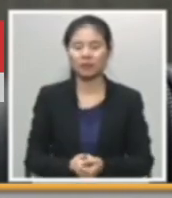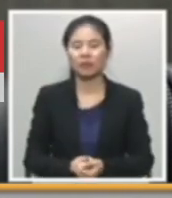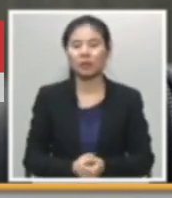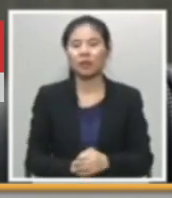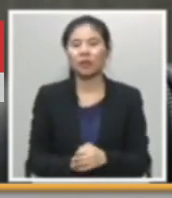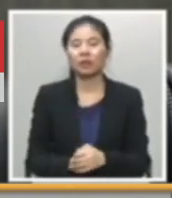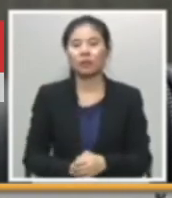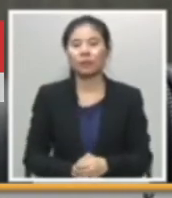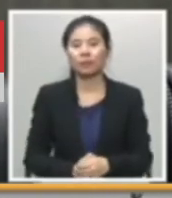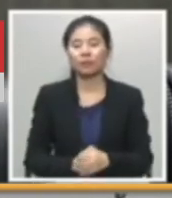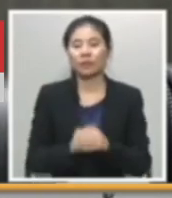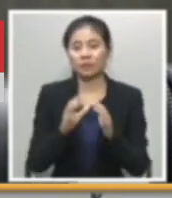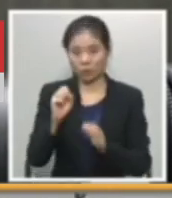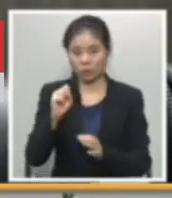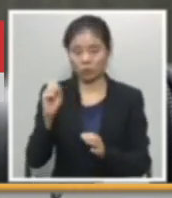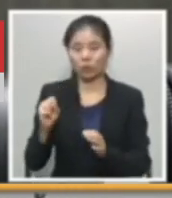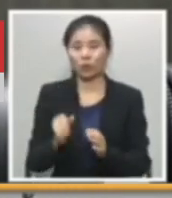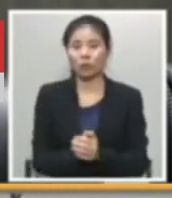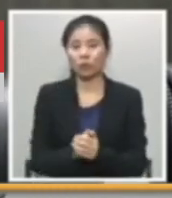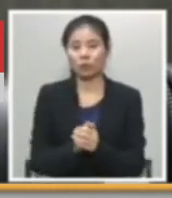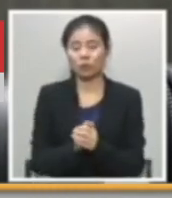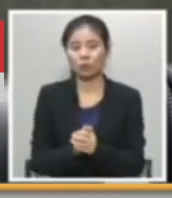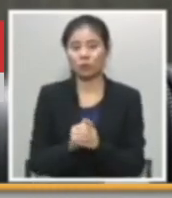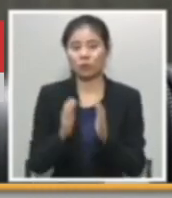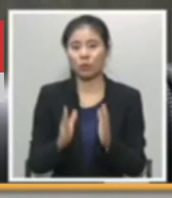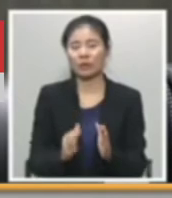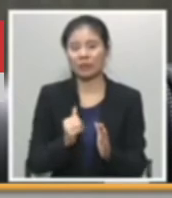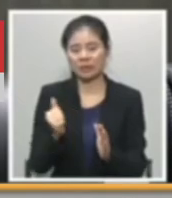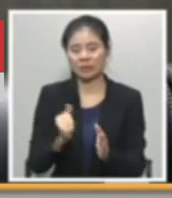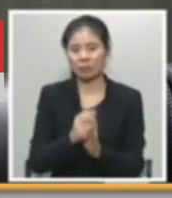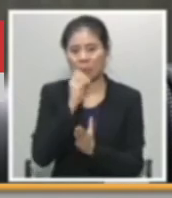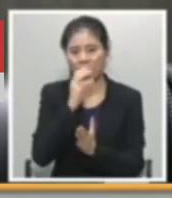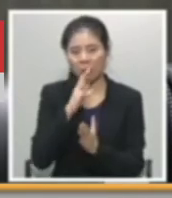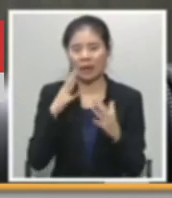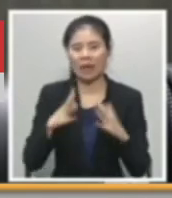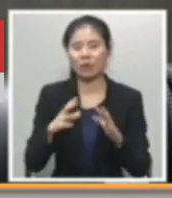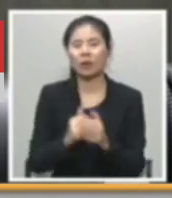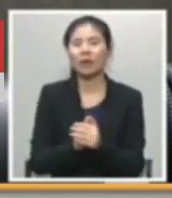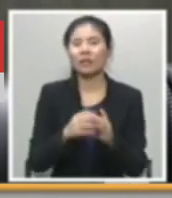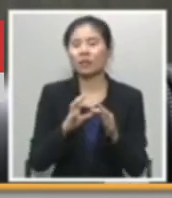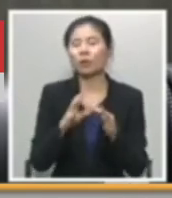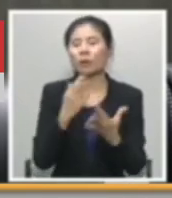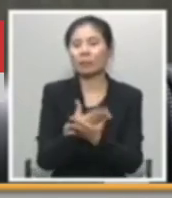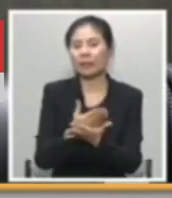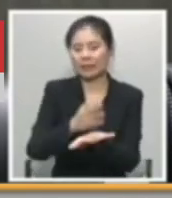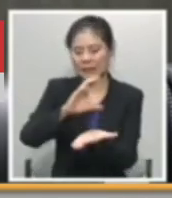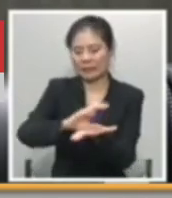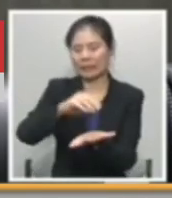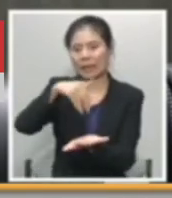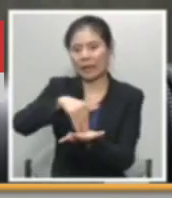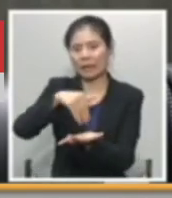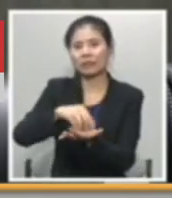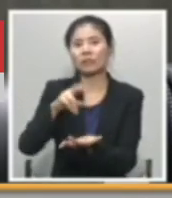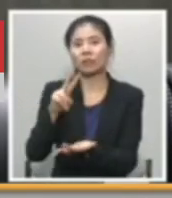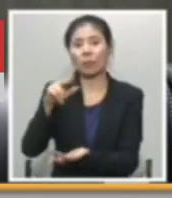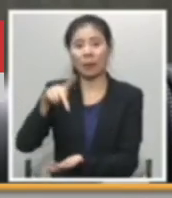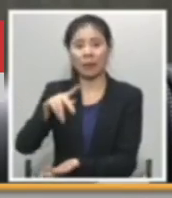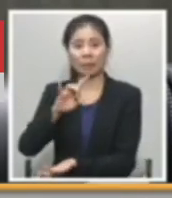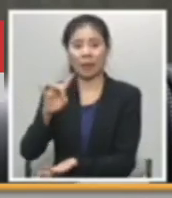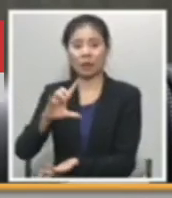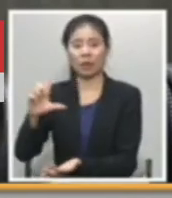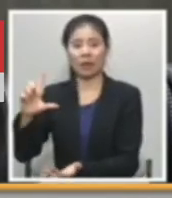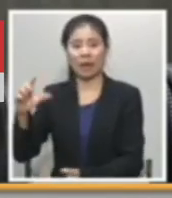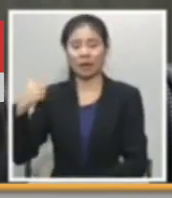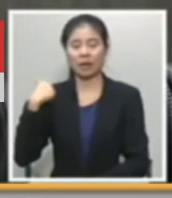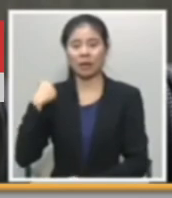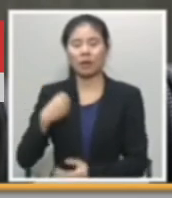กตัวอย่างไปแล้วก็คือการใช้เงินงบกลางถึง 2,800 ล้าน